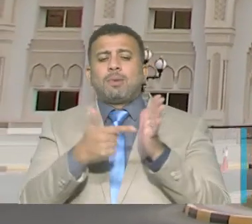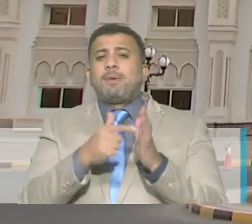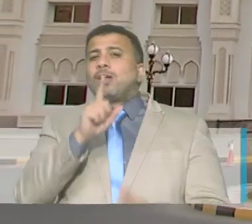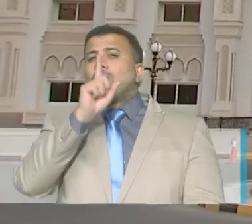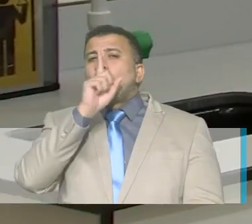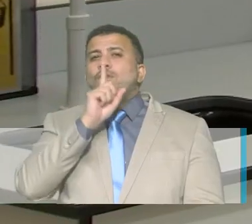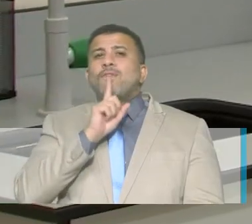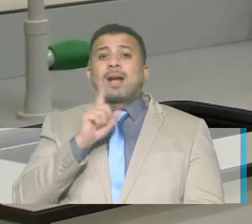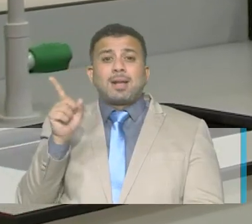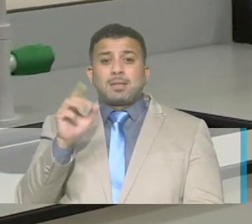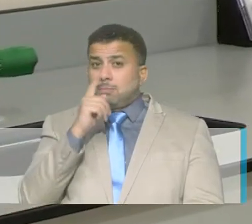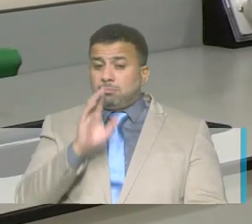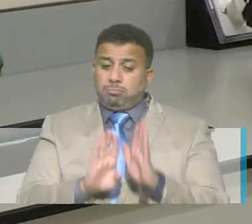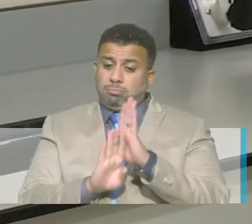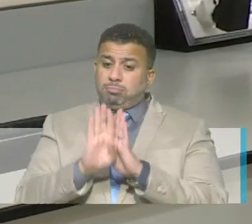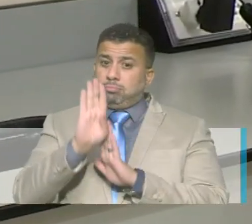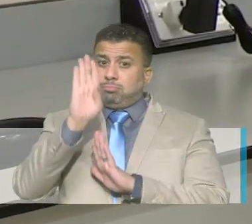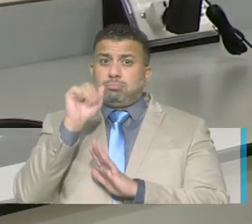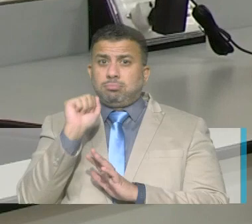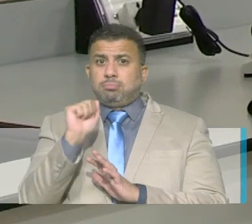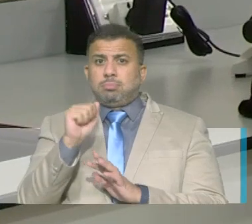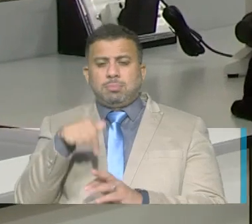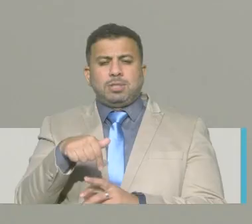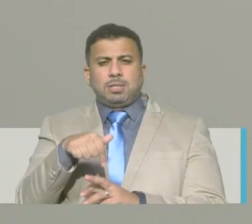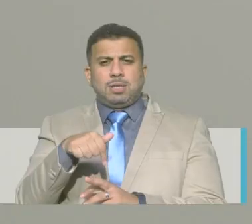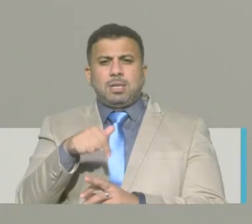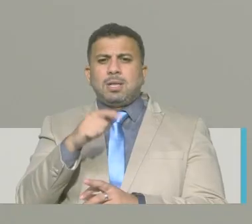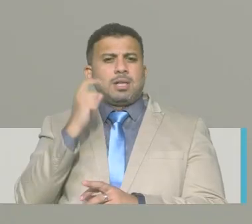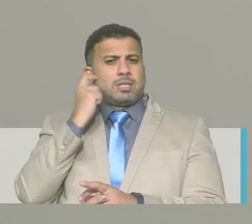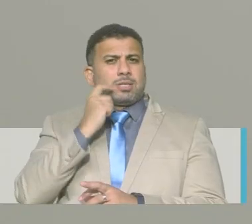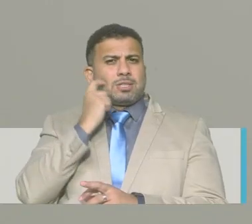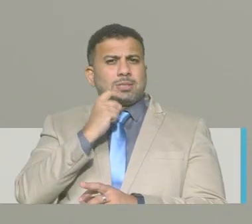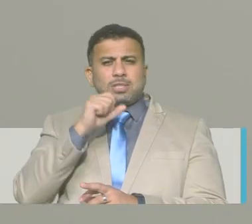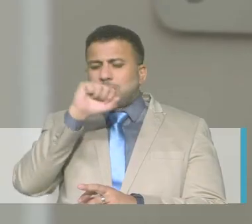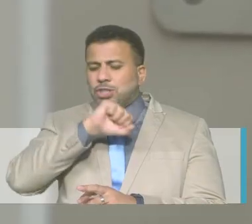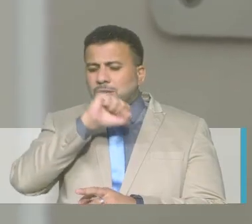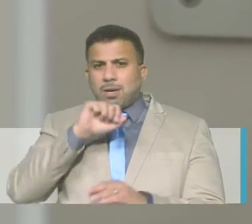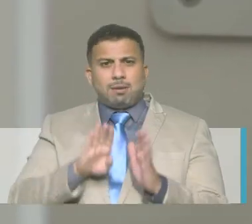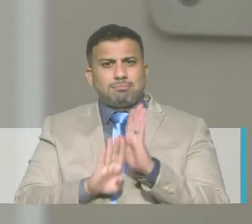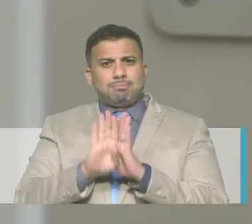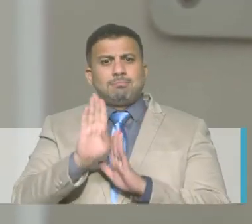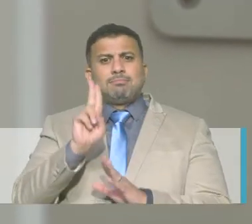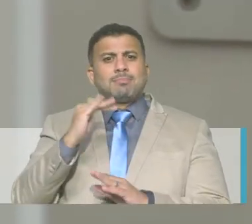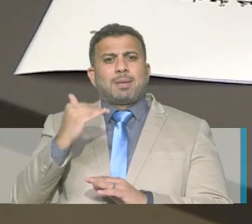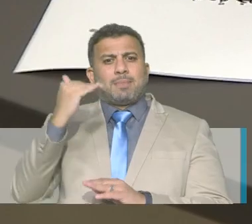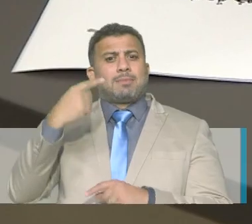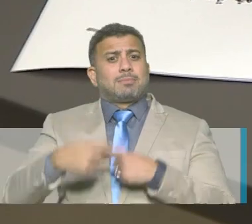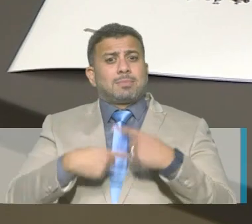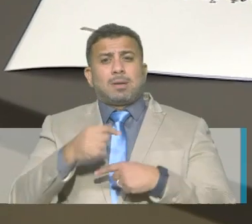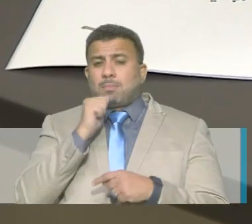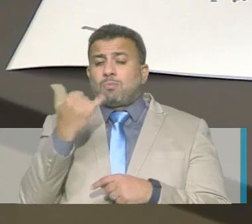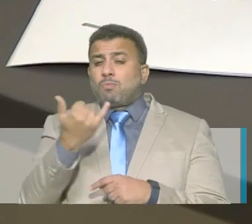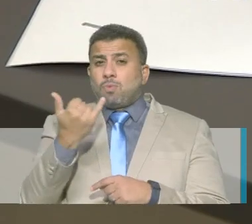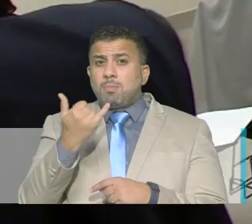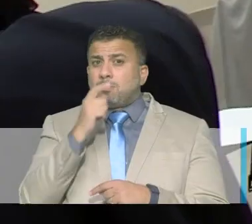صرح تعليمي رائد يواكب ما تعيشه الإمارة من نهضة تنموية مستدامة، أساسها بناء